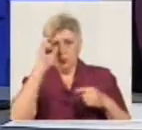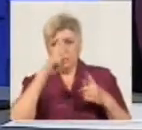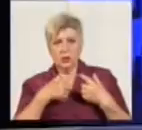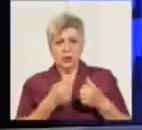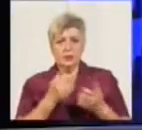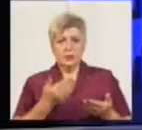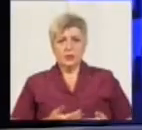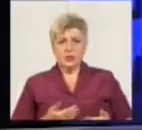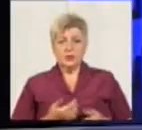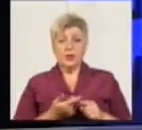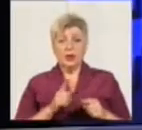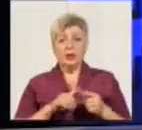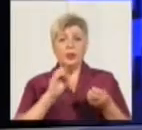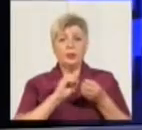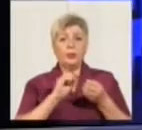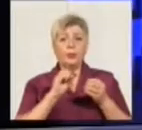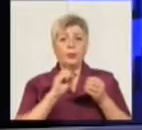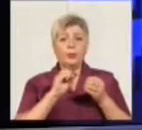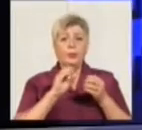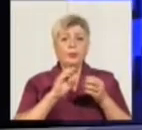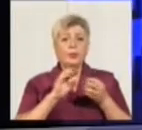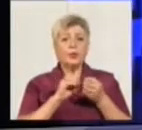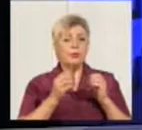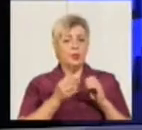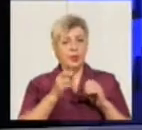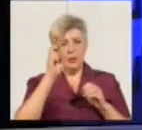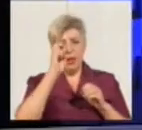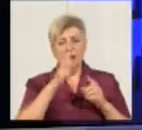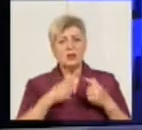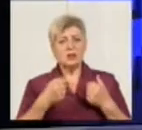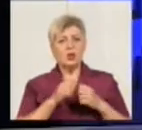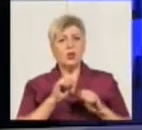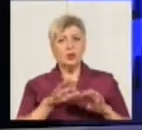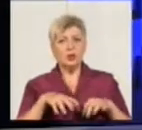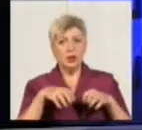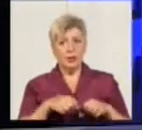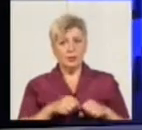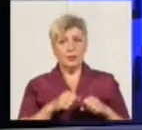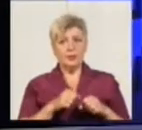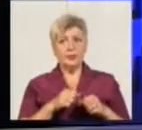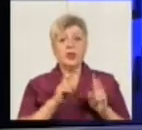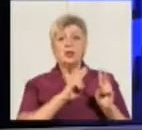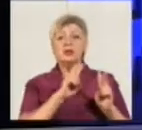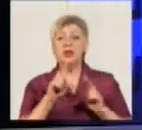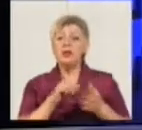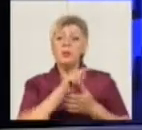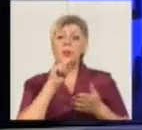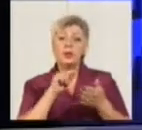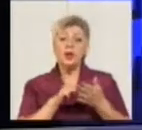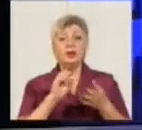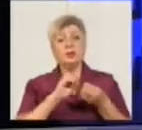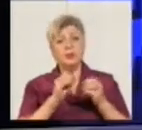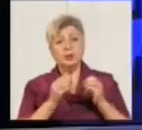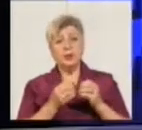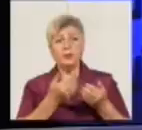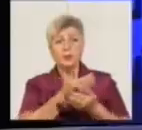законодавців. Ну, це якщо говорити про державні програми. От ви, як правозахисник, з якими зазвичай проблемами і питаннями до вас приходять ось ці батьки